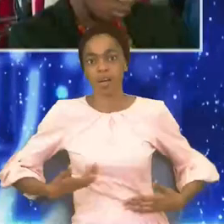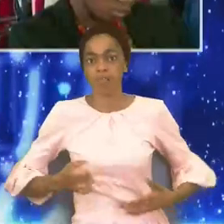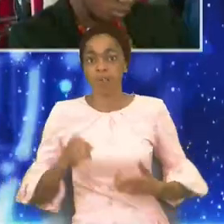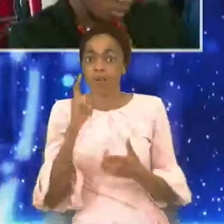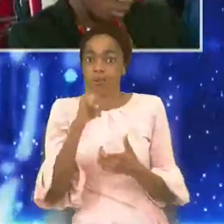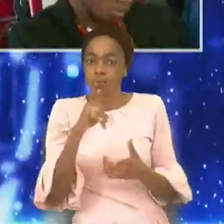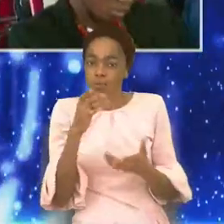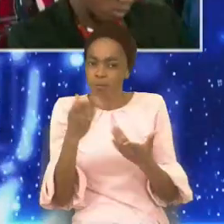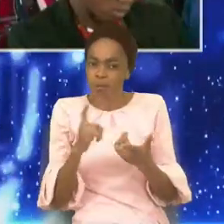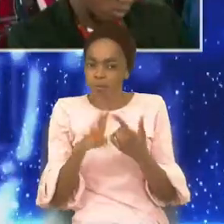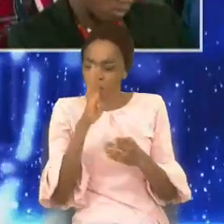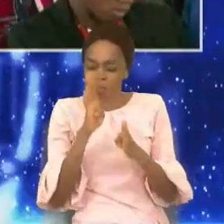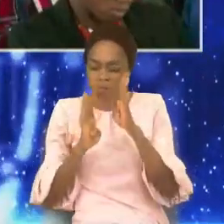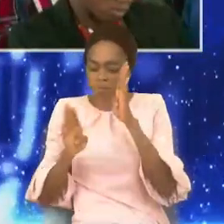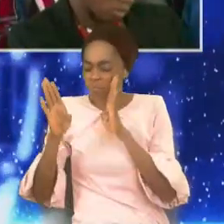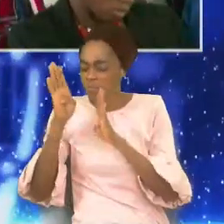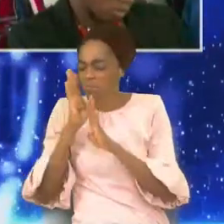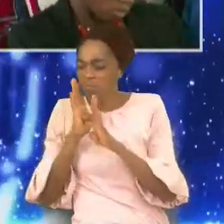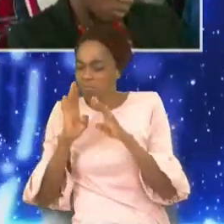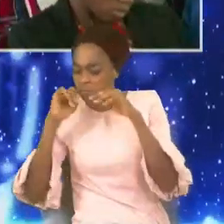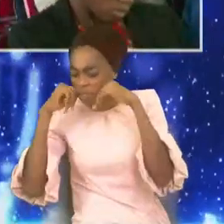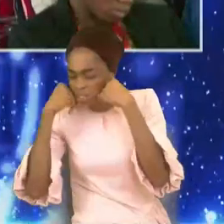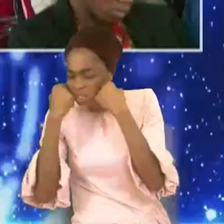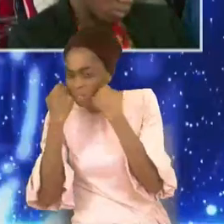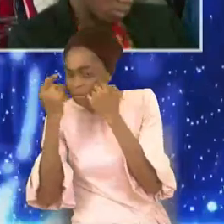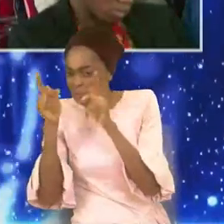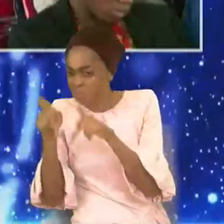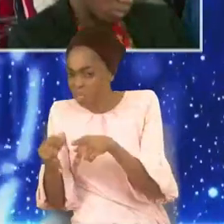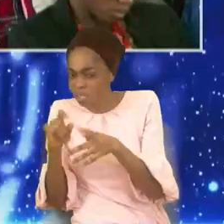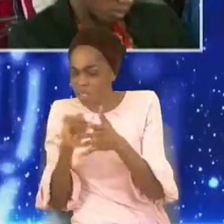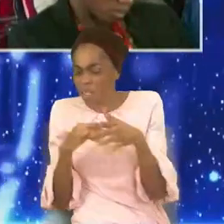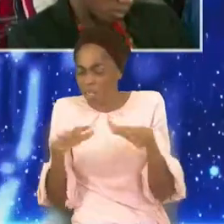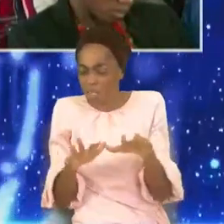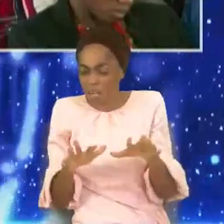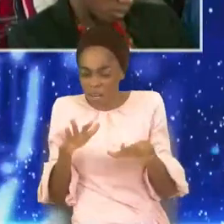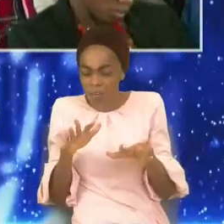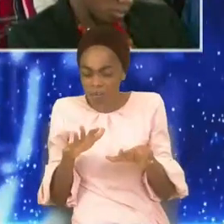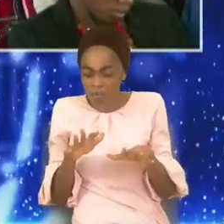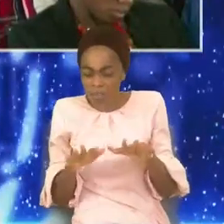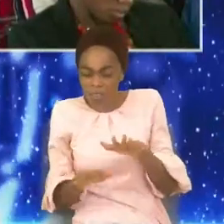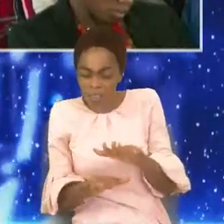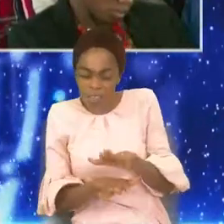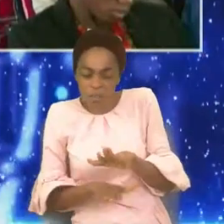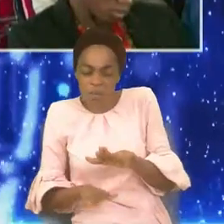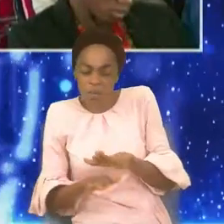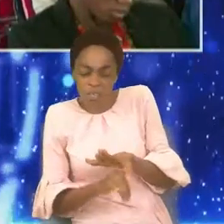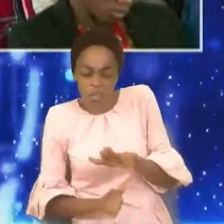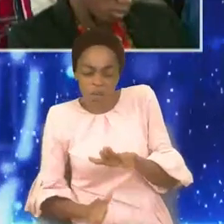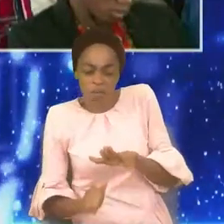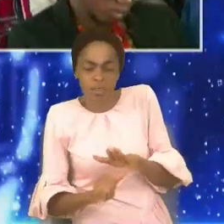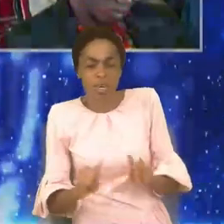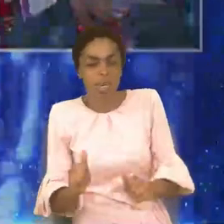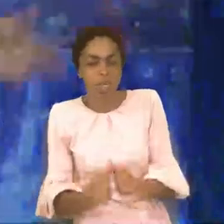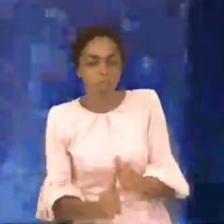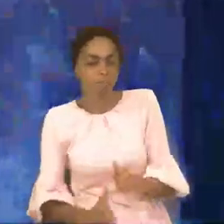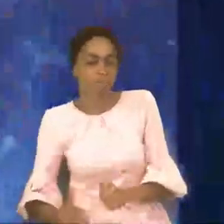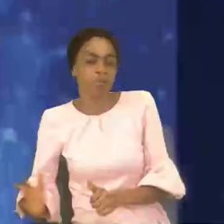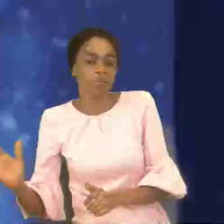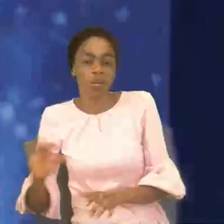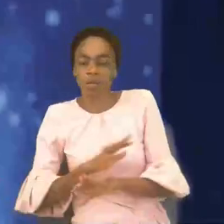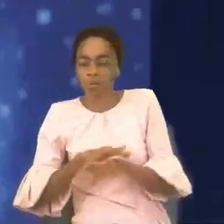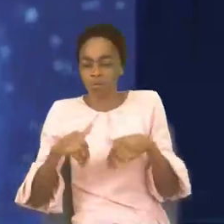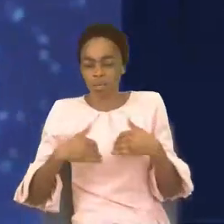être une personne humiliée, vaincue, qui tremble devant tout le monde et qui n'a